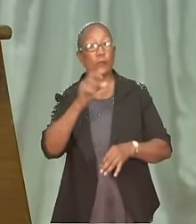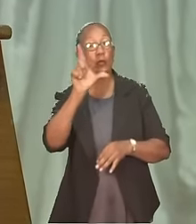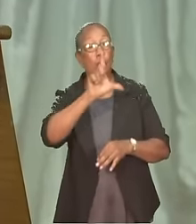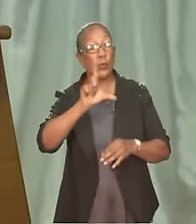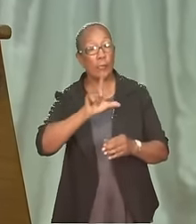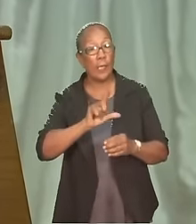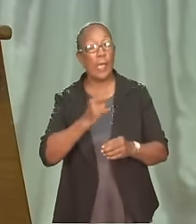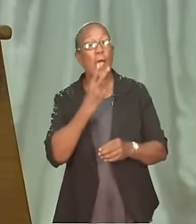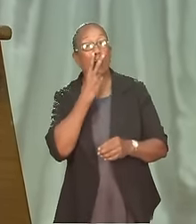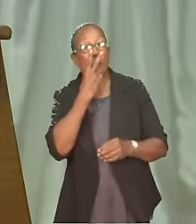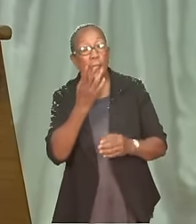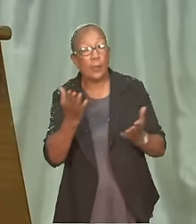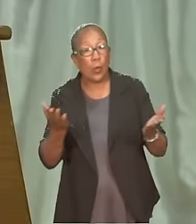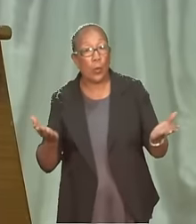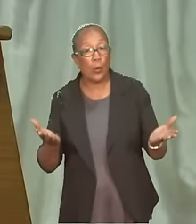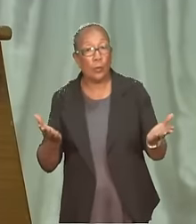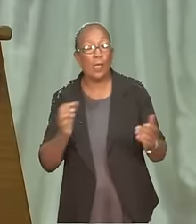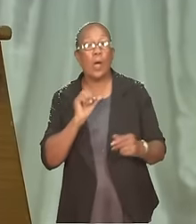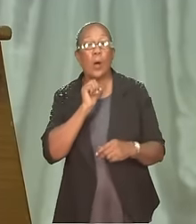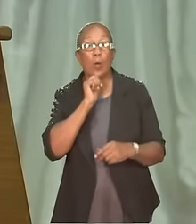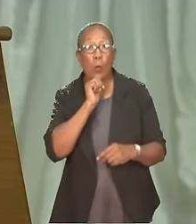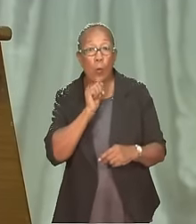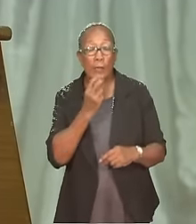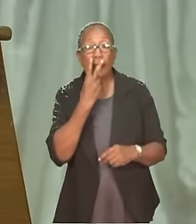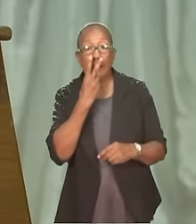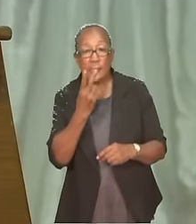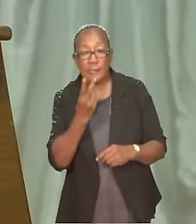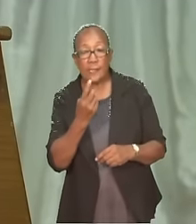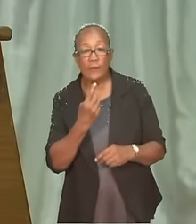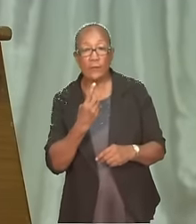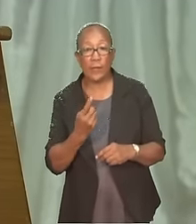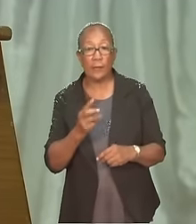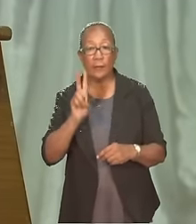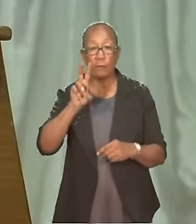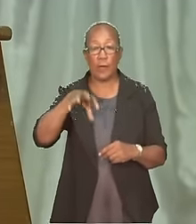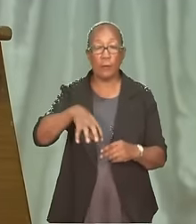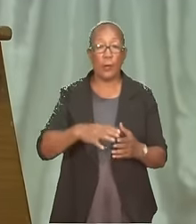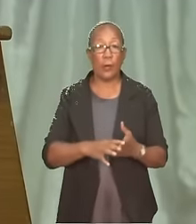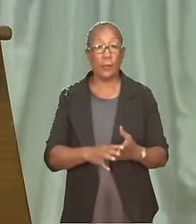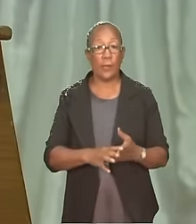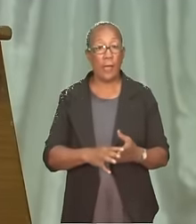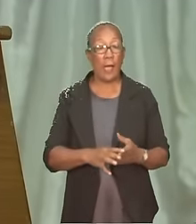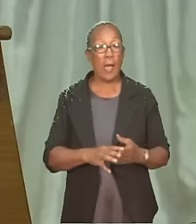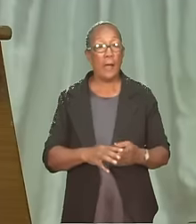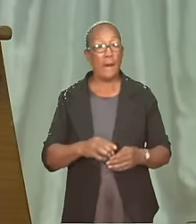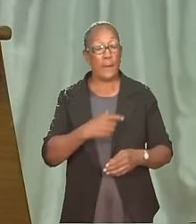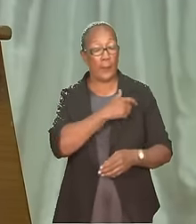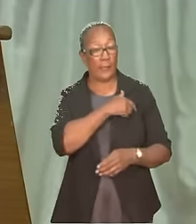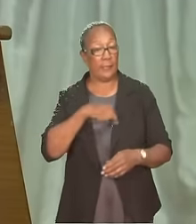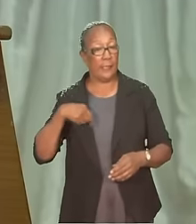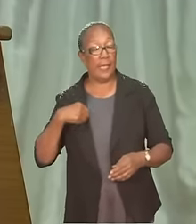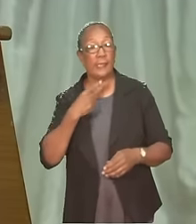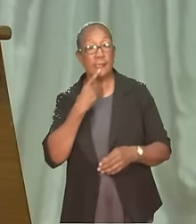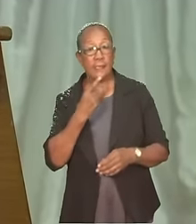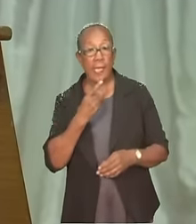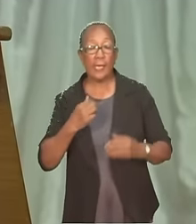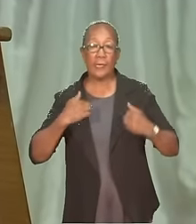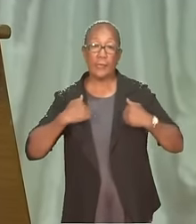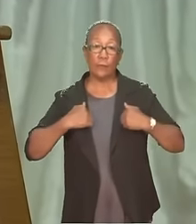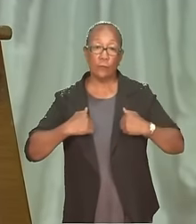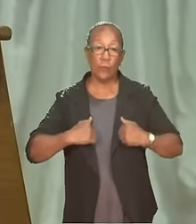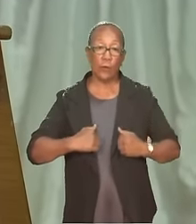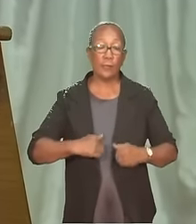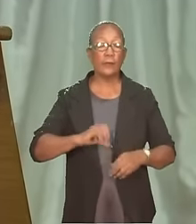En we kijken uit wat de inzichten zijn van de vakbonden. Ik heb als president al gezegd, het volk heeft zware offers